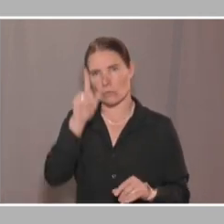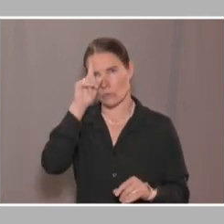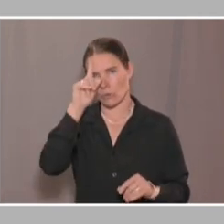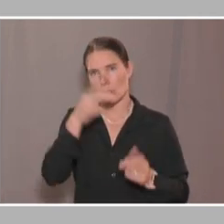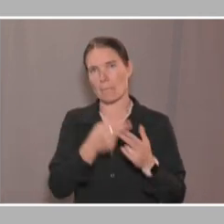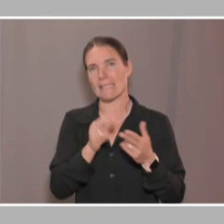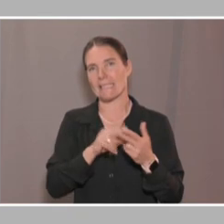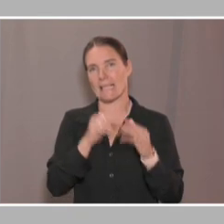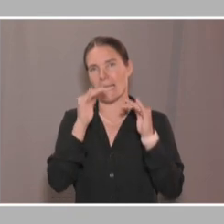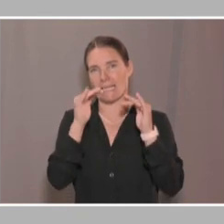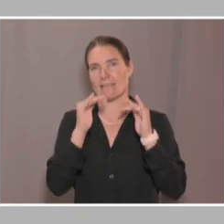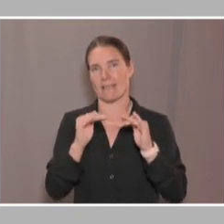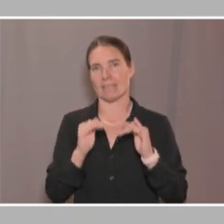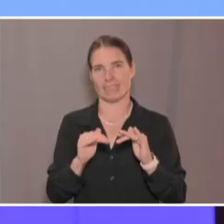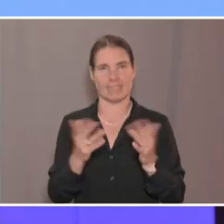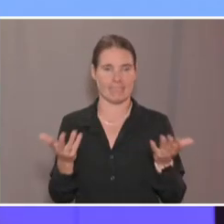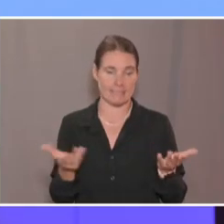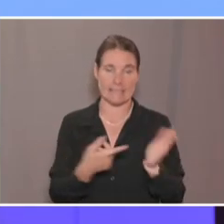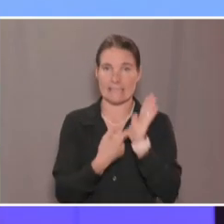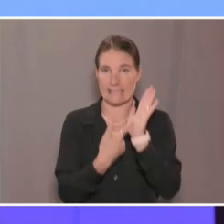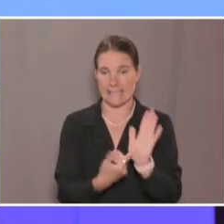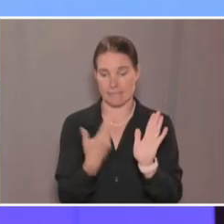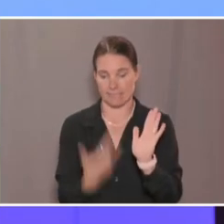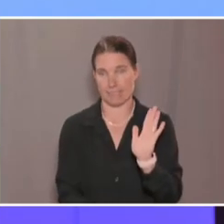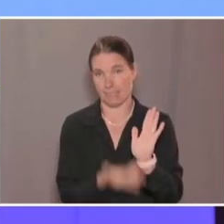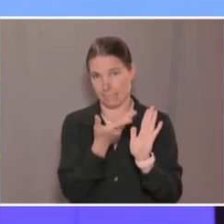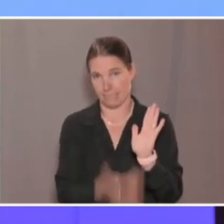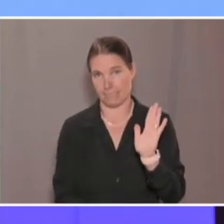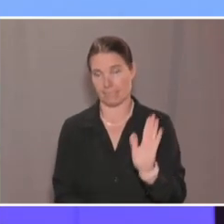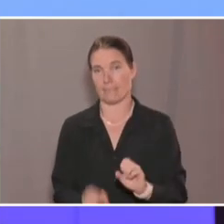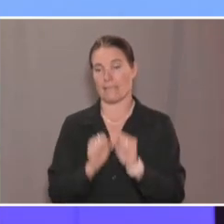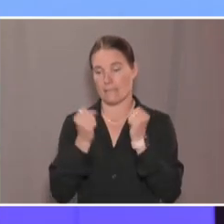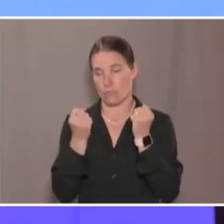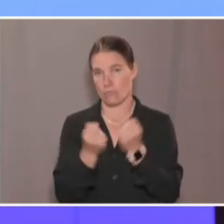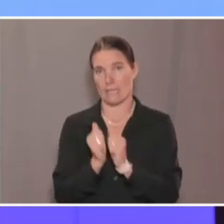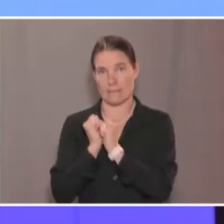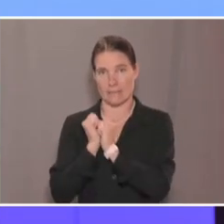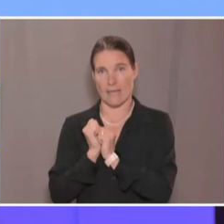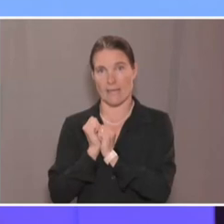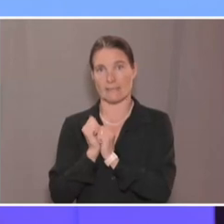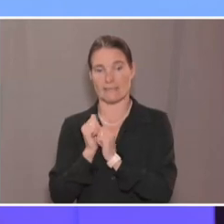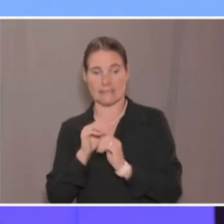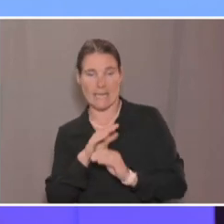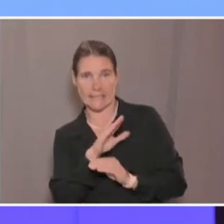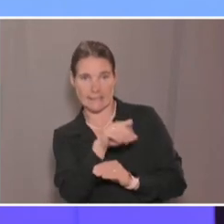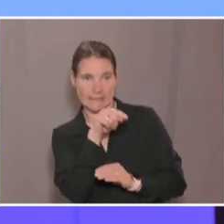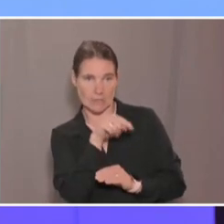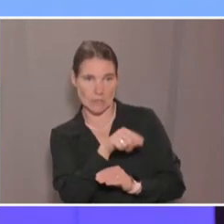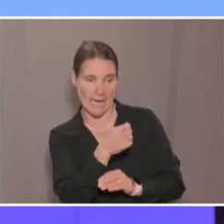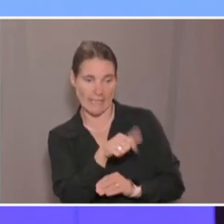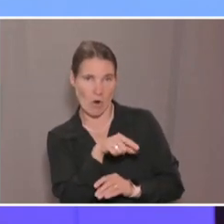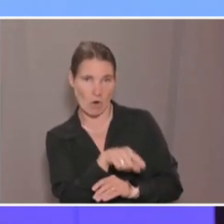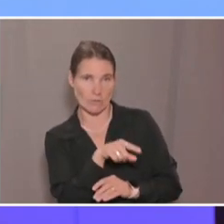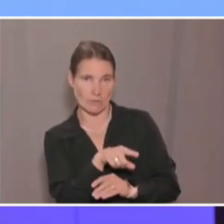Mitgliederkarteien sind unbestechlich. Von uns als staatstragend karrieristisch eingeordnet, wird er